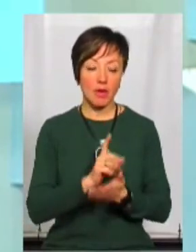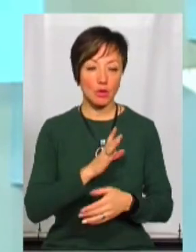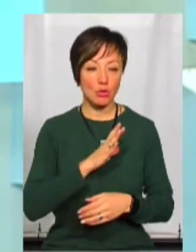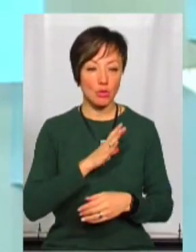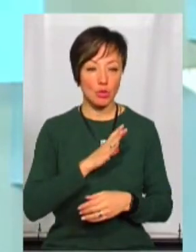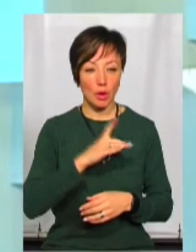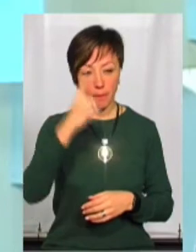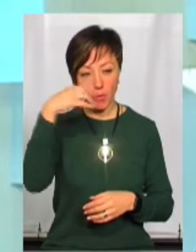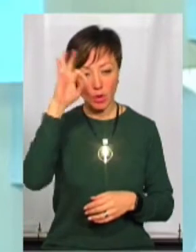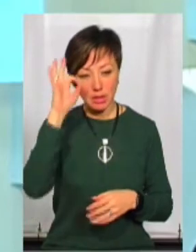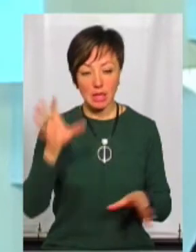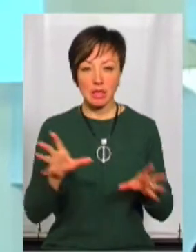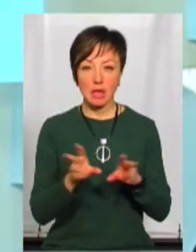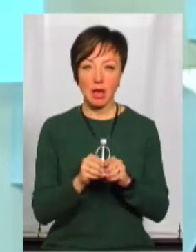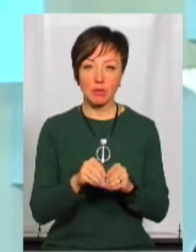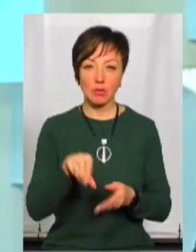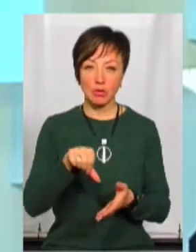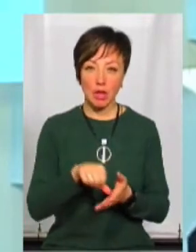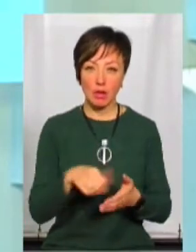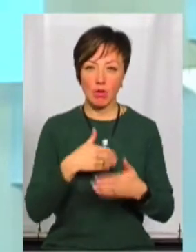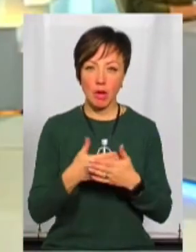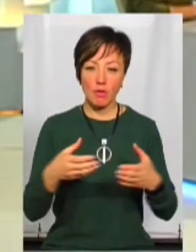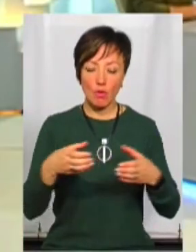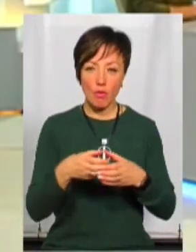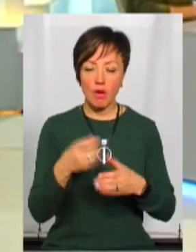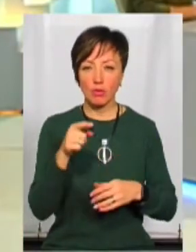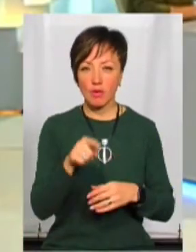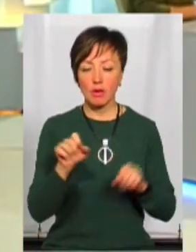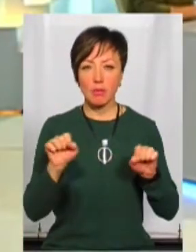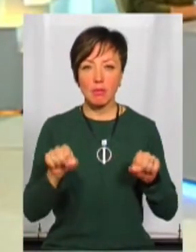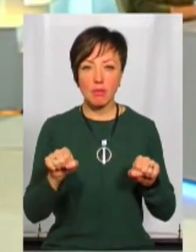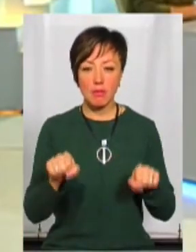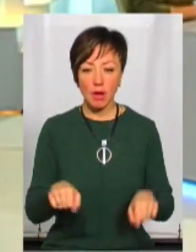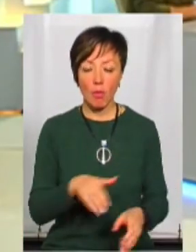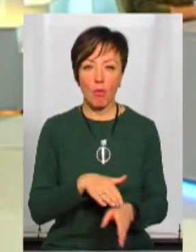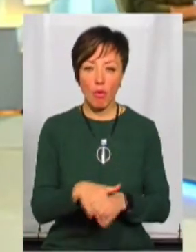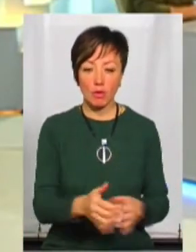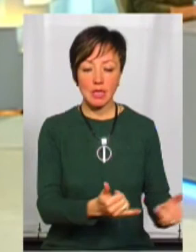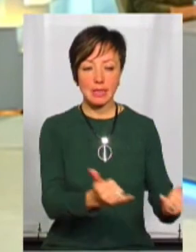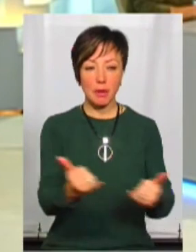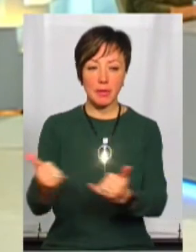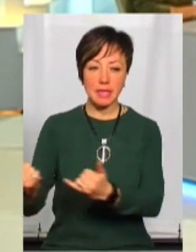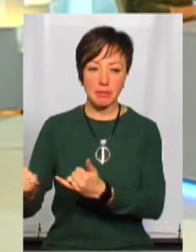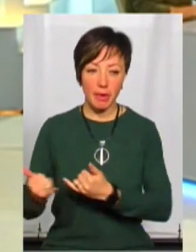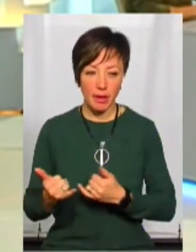бути поліцейський разом з членами громадського формування, для того, щоб він міг в повній мірі